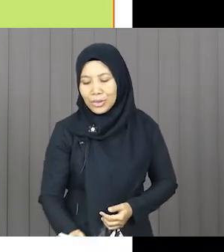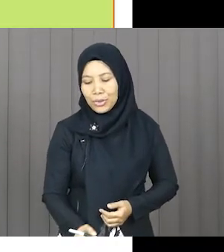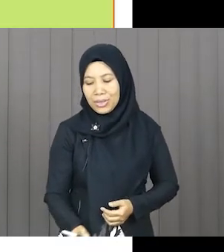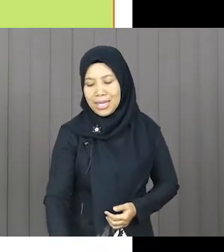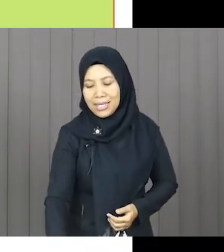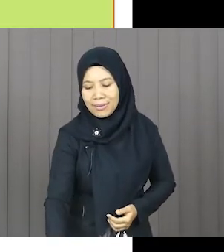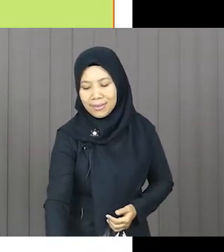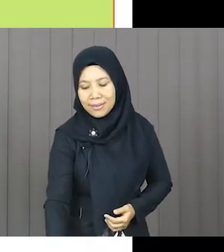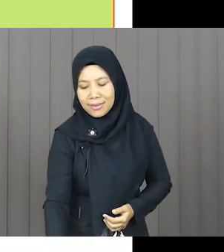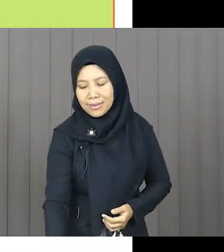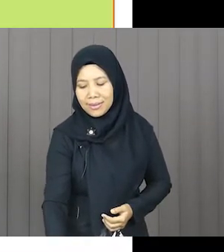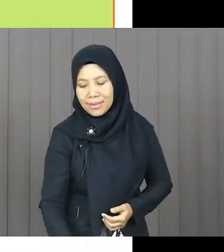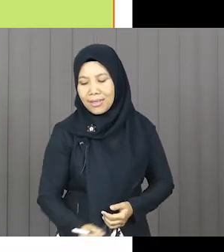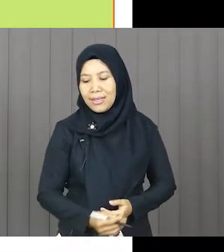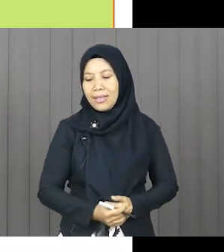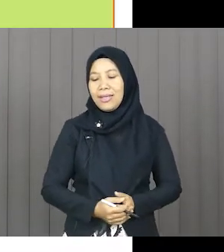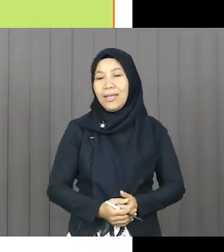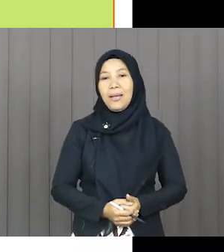Tentunya